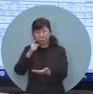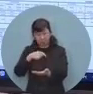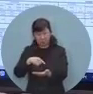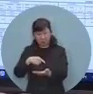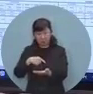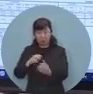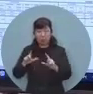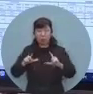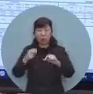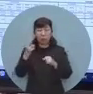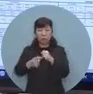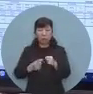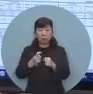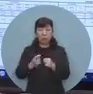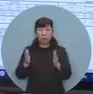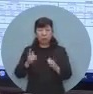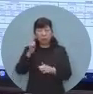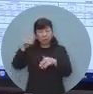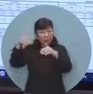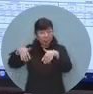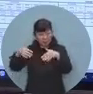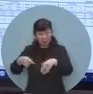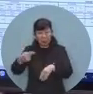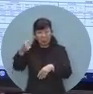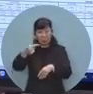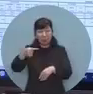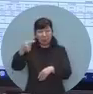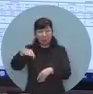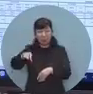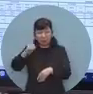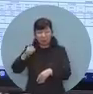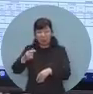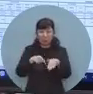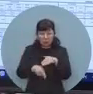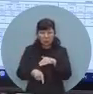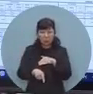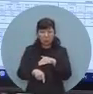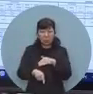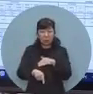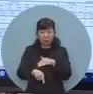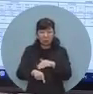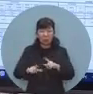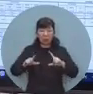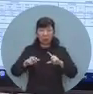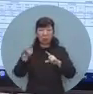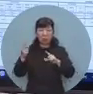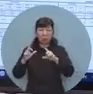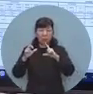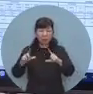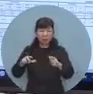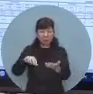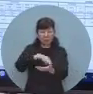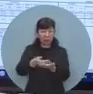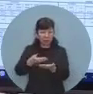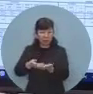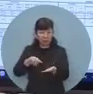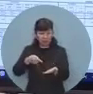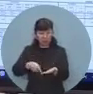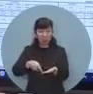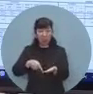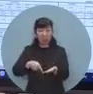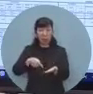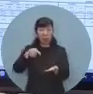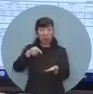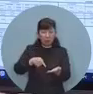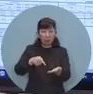10年に1回の雨でえ1000億円の被害が生じるその根拠があの東京都が出しているハランズなんですけどもその半